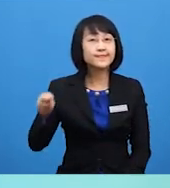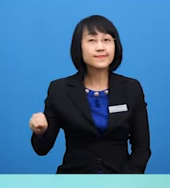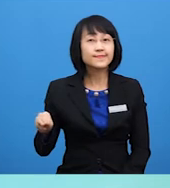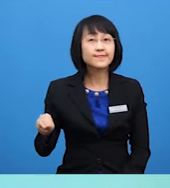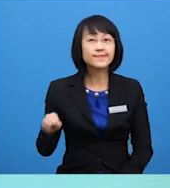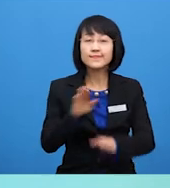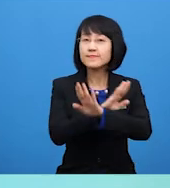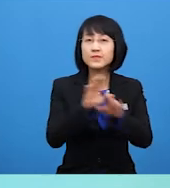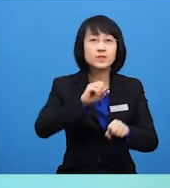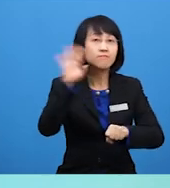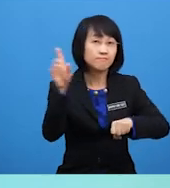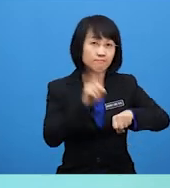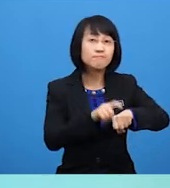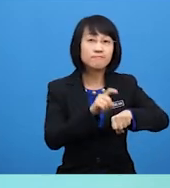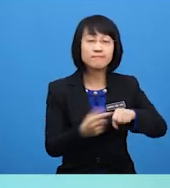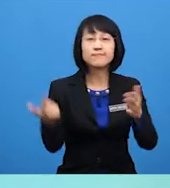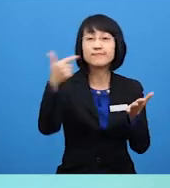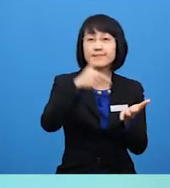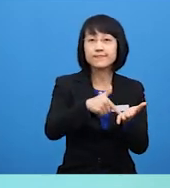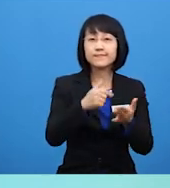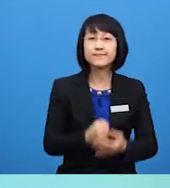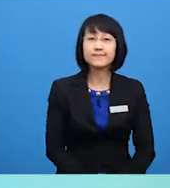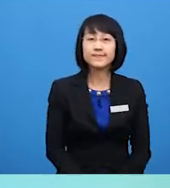Murid-murid, jangan buang masa lagi.